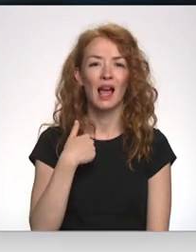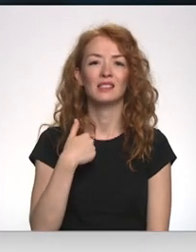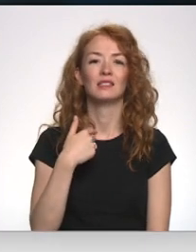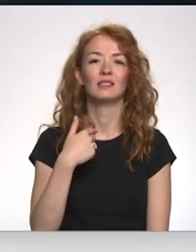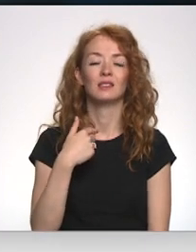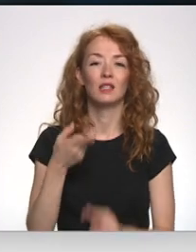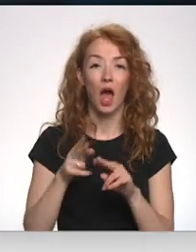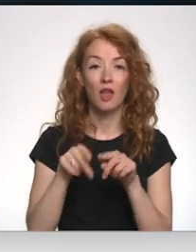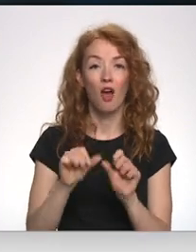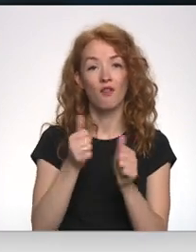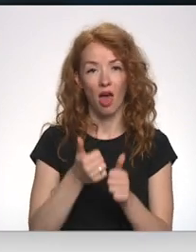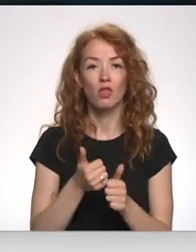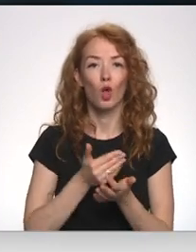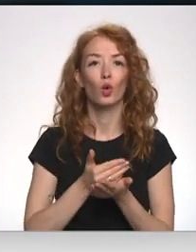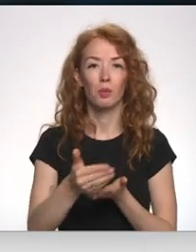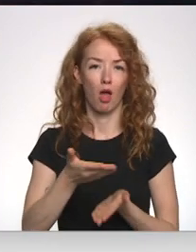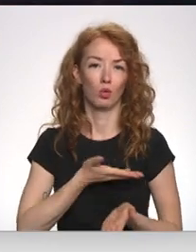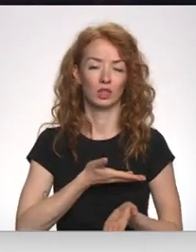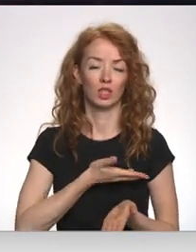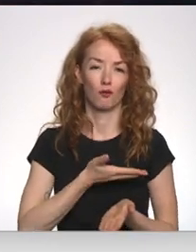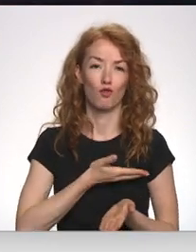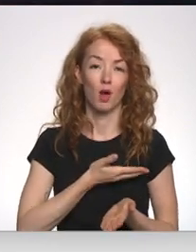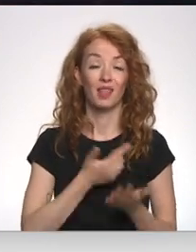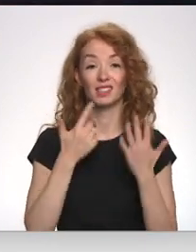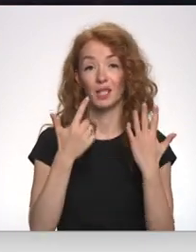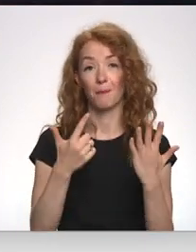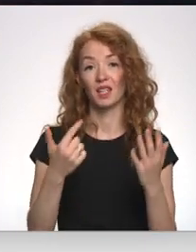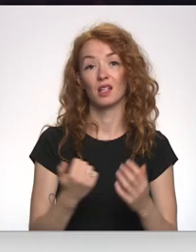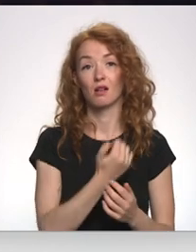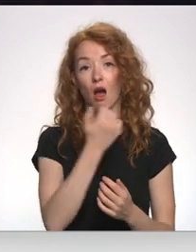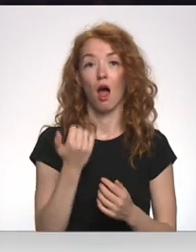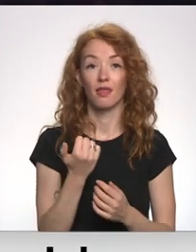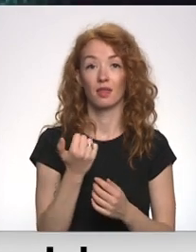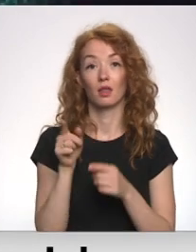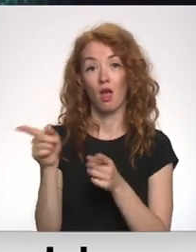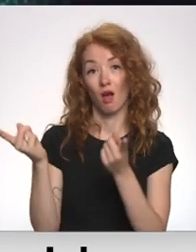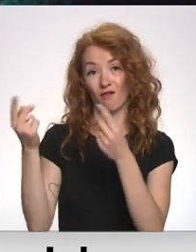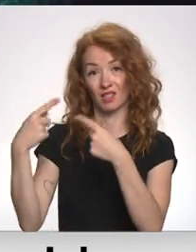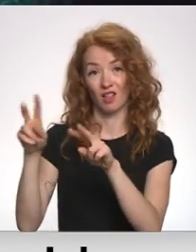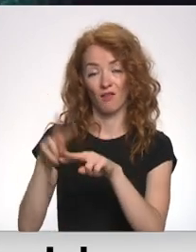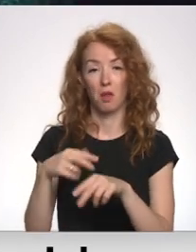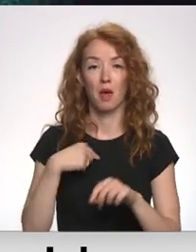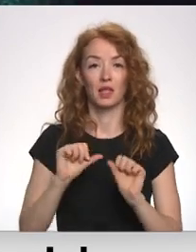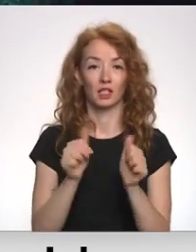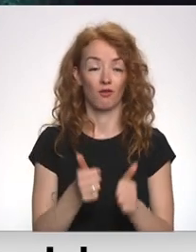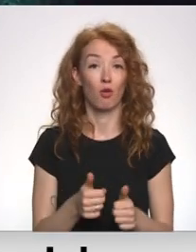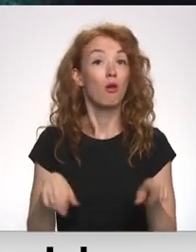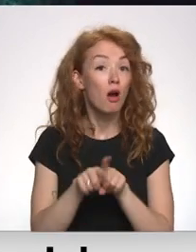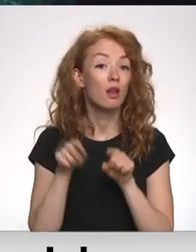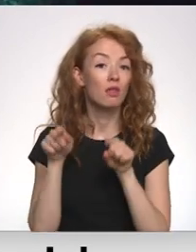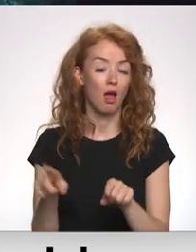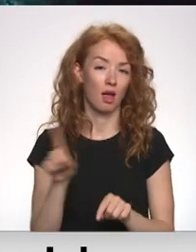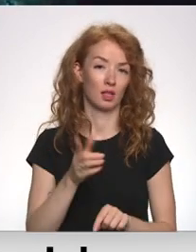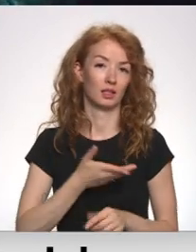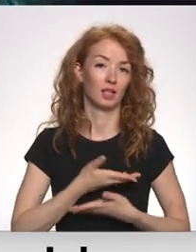bet tā es pastāvēju. Tie 7 gadi mani izveidoja. Arī tā ir dzīve. Tā, kā